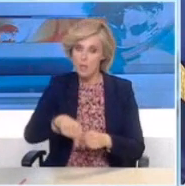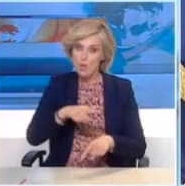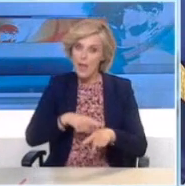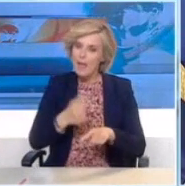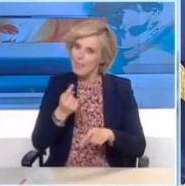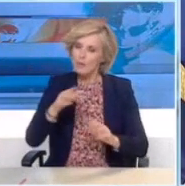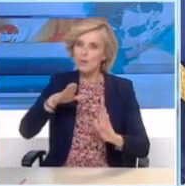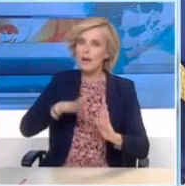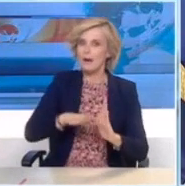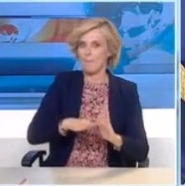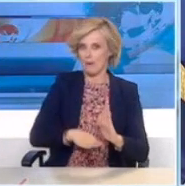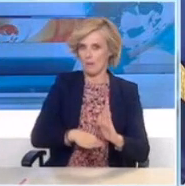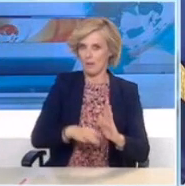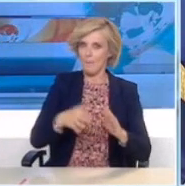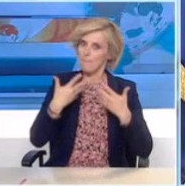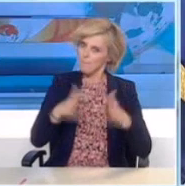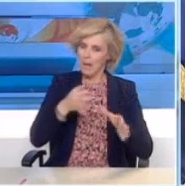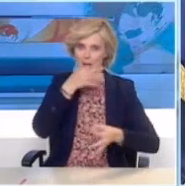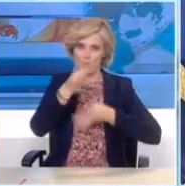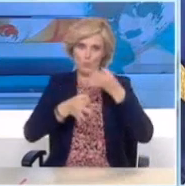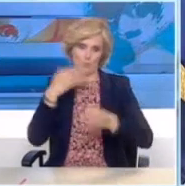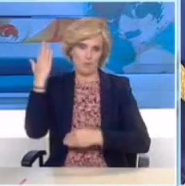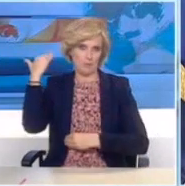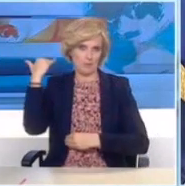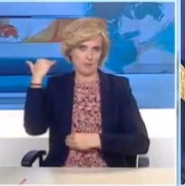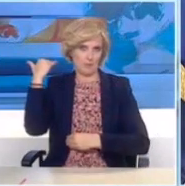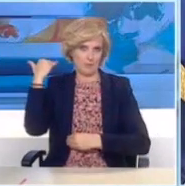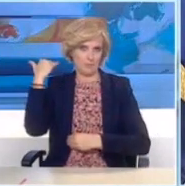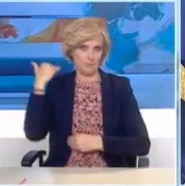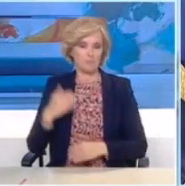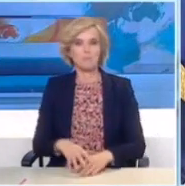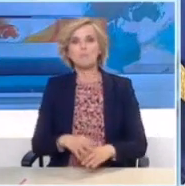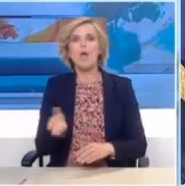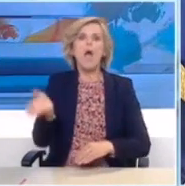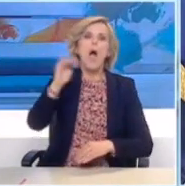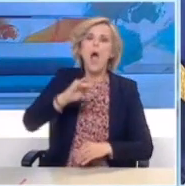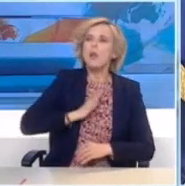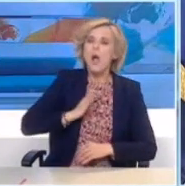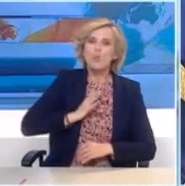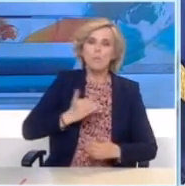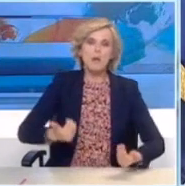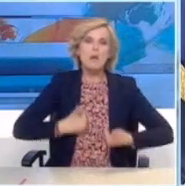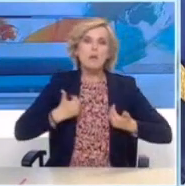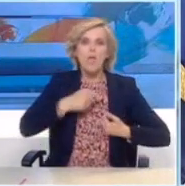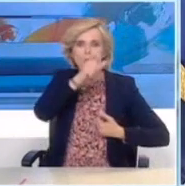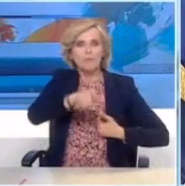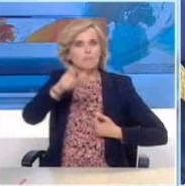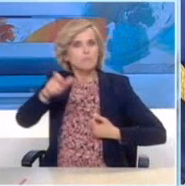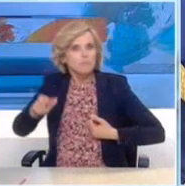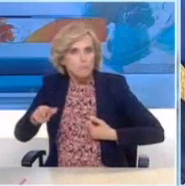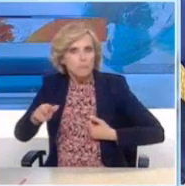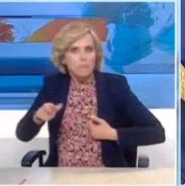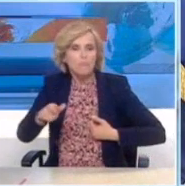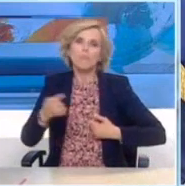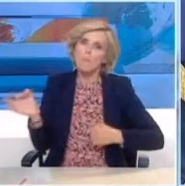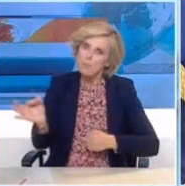άλλες ανακοινώσεις μου, και σε ανθρώπους οι οποίοι την εμφανίζουν και είναι νεότερης ηλικίας. Όπως κάνει βέβαια και η γρήπη. Και